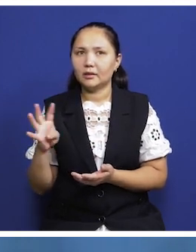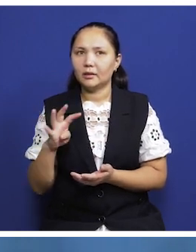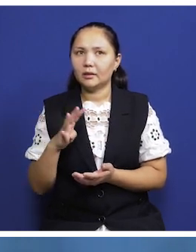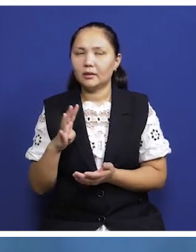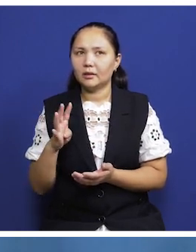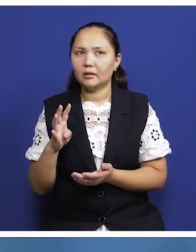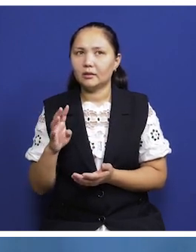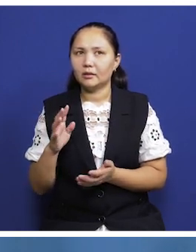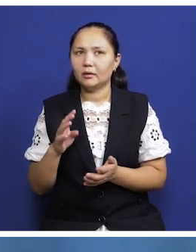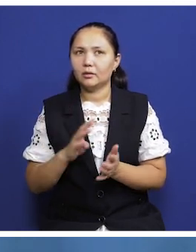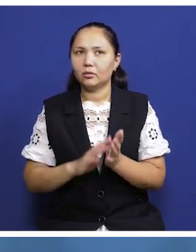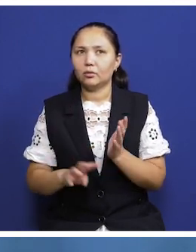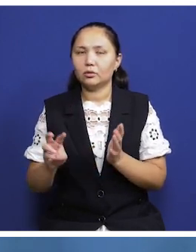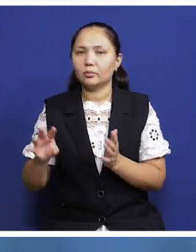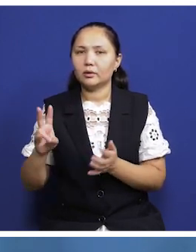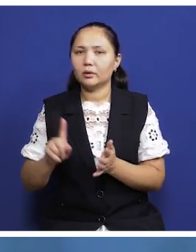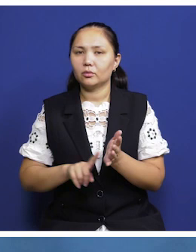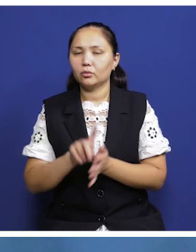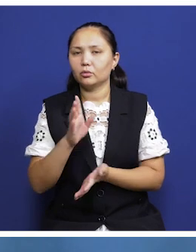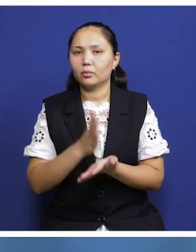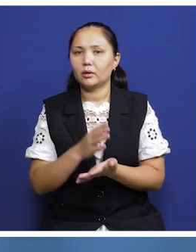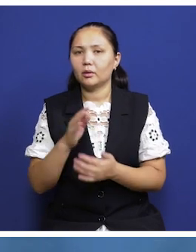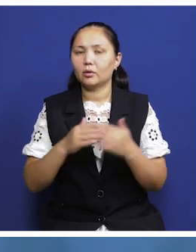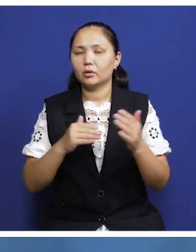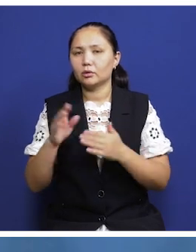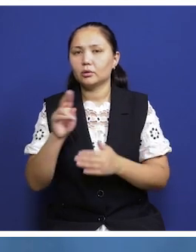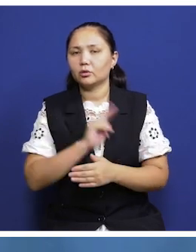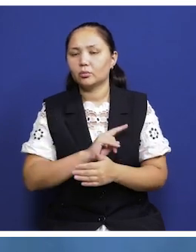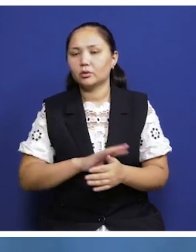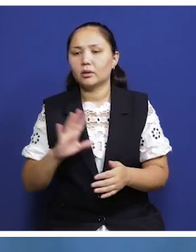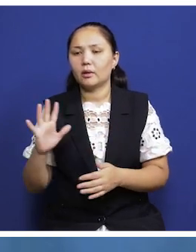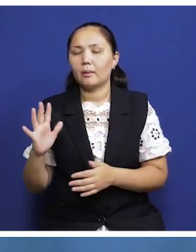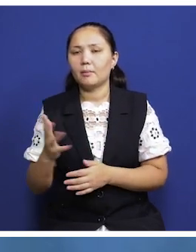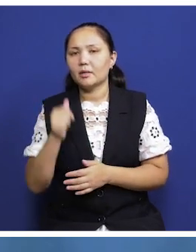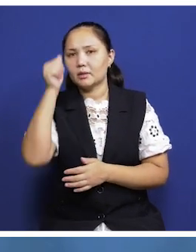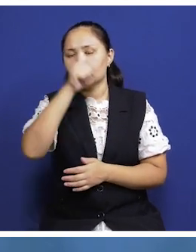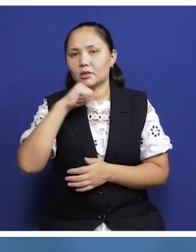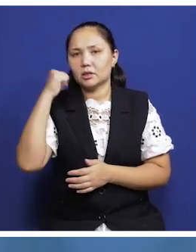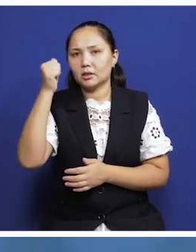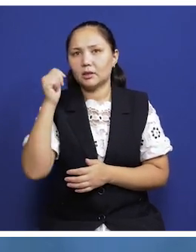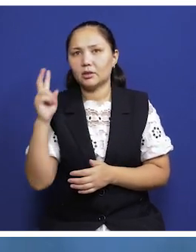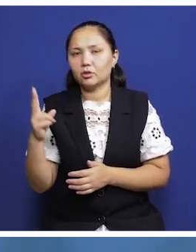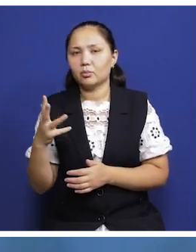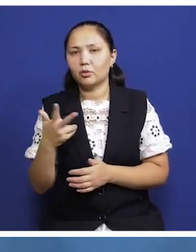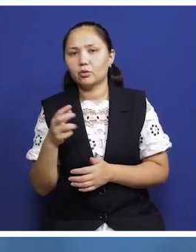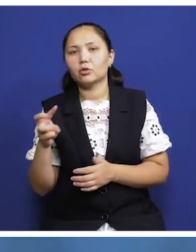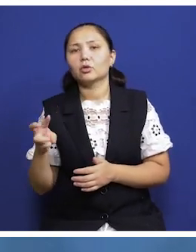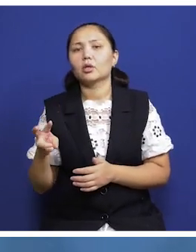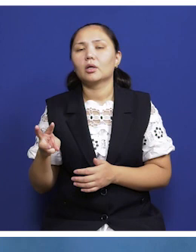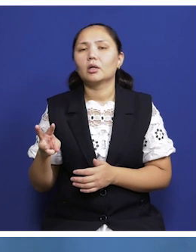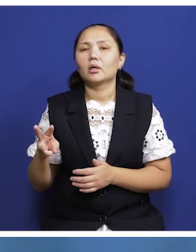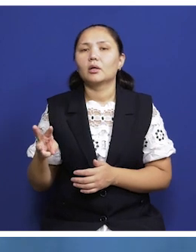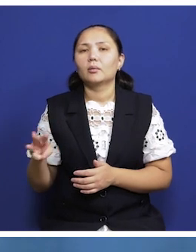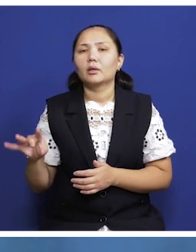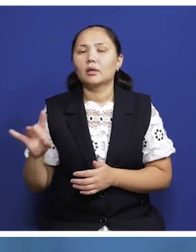отыр. Жалпы құрылыс жұмыстарының көлемі соңғы 5 жылда 23-те 4 миллиард теңгені құрады, осы жылдың 6